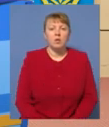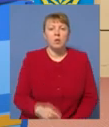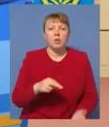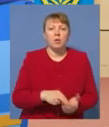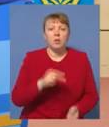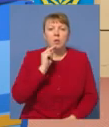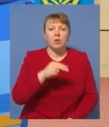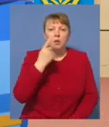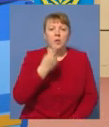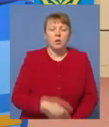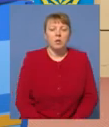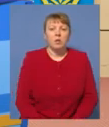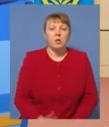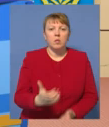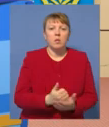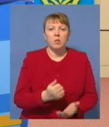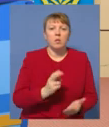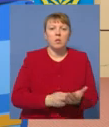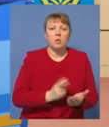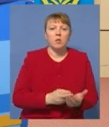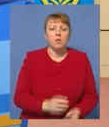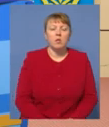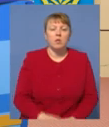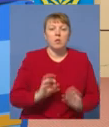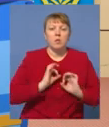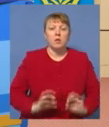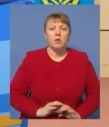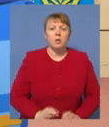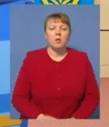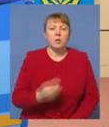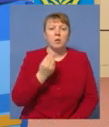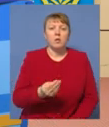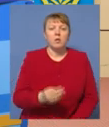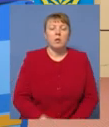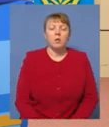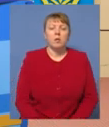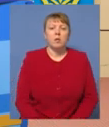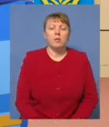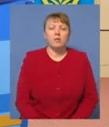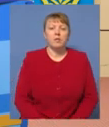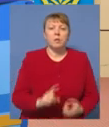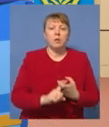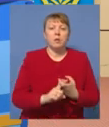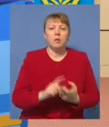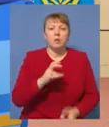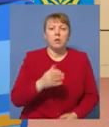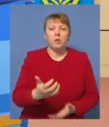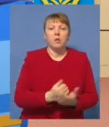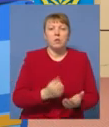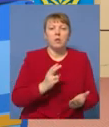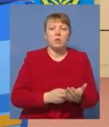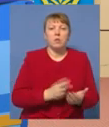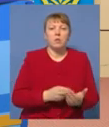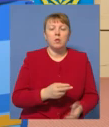устанавливает виновных лиц, собирает улики. Прокуратура дает независимую оценку собранным